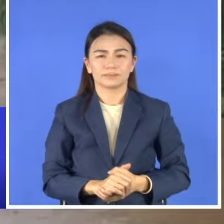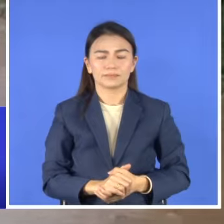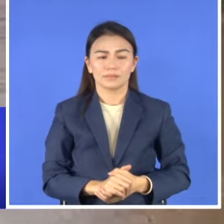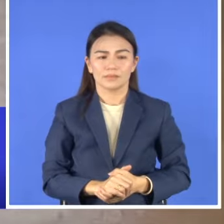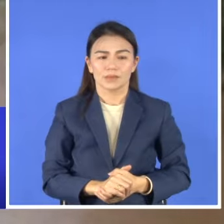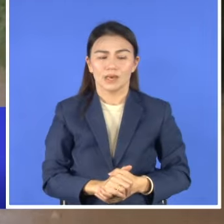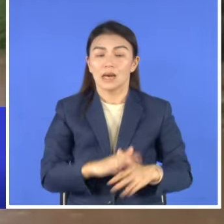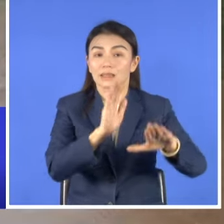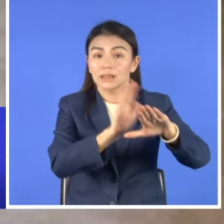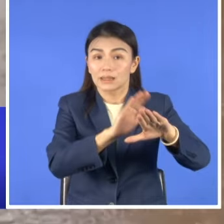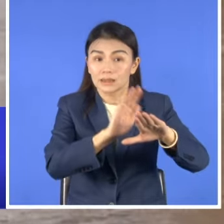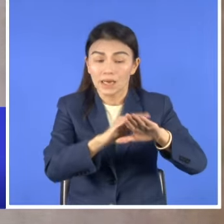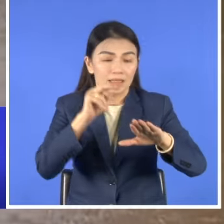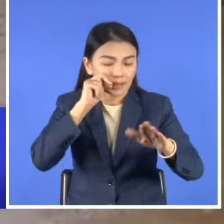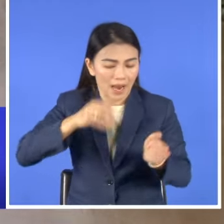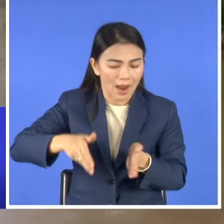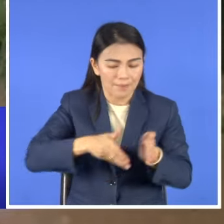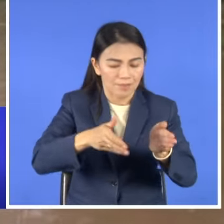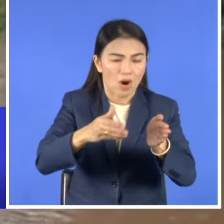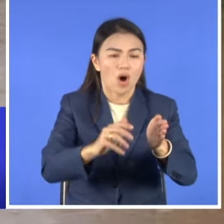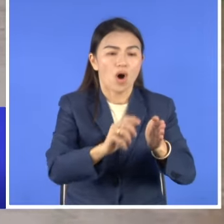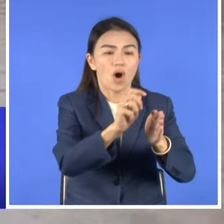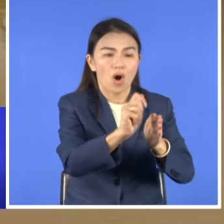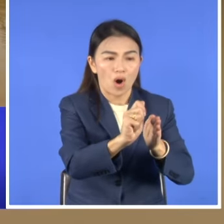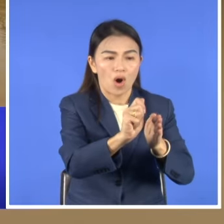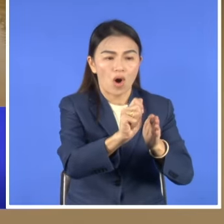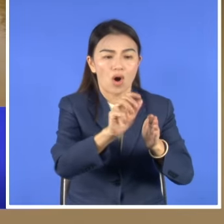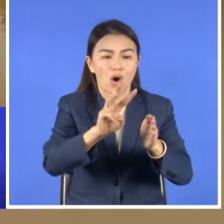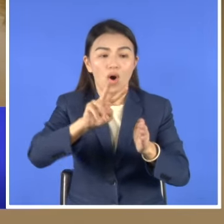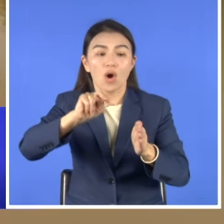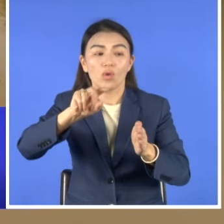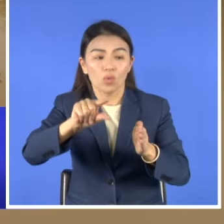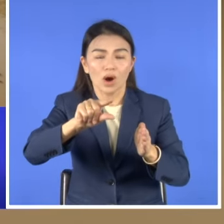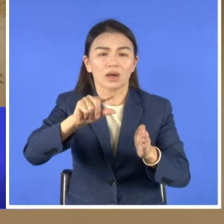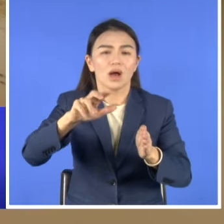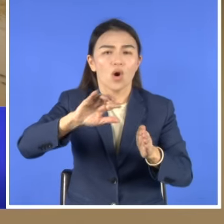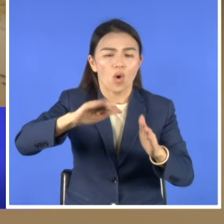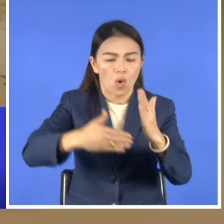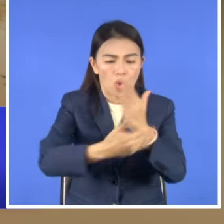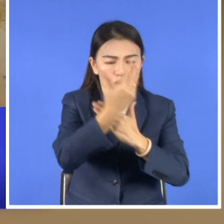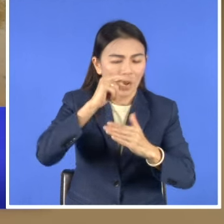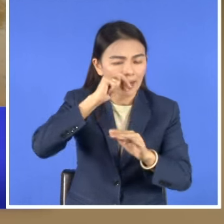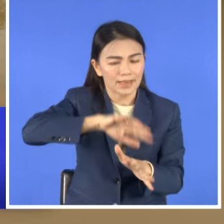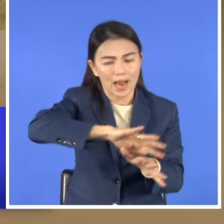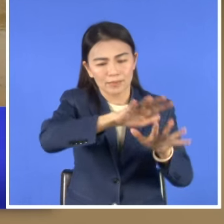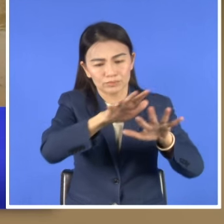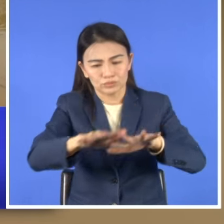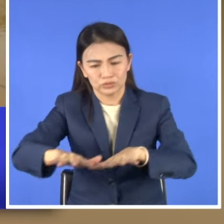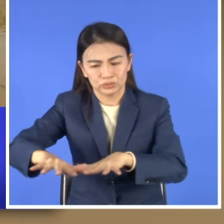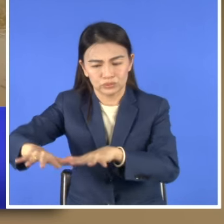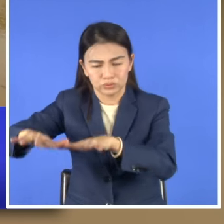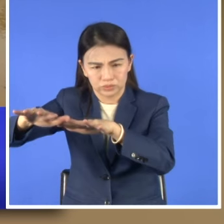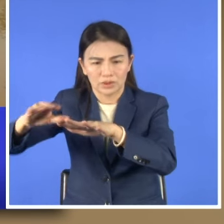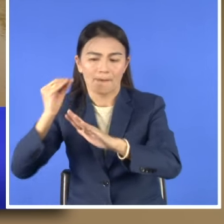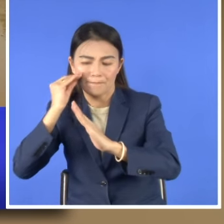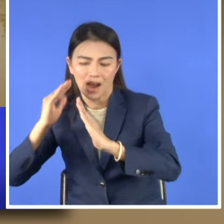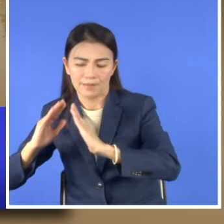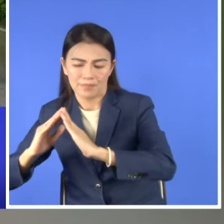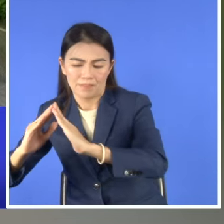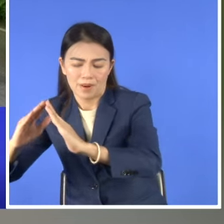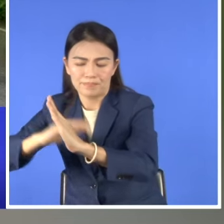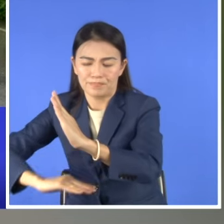เตือนหมู่บ้านที่ติดกับแม่น้ำกวงให้เฝ้าระวังน้ำที่เพิ่มสูงขึ้นอาจจะล้นเข้าท่วมบ้านเรือนได้รับความเสียหายได้มีรายงานว่า